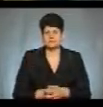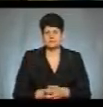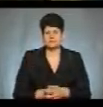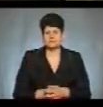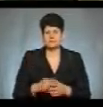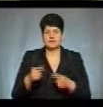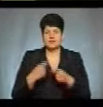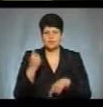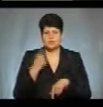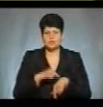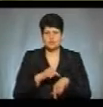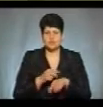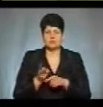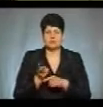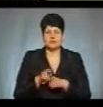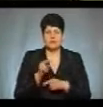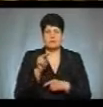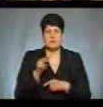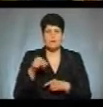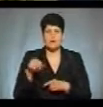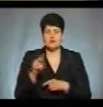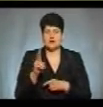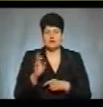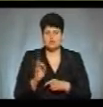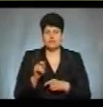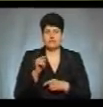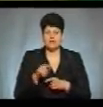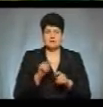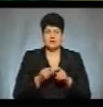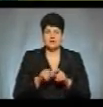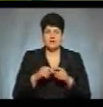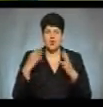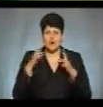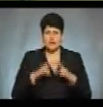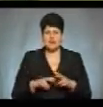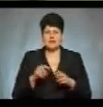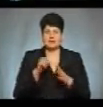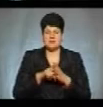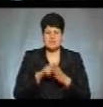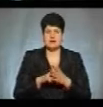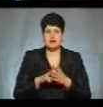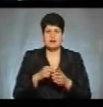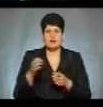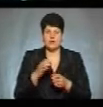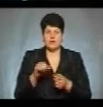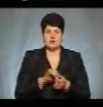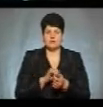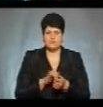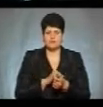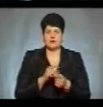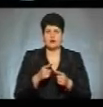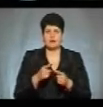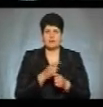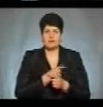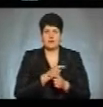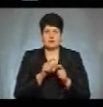За годину здавати аналізи приходить Петро Порошенко. Він перевіряв організм на вміст алкоголю та наркотиків у медпункті